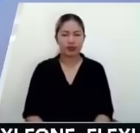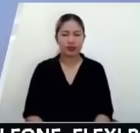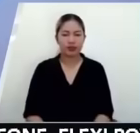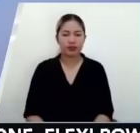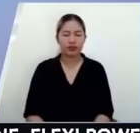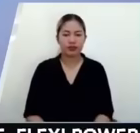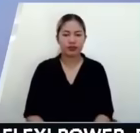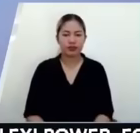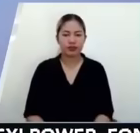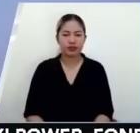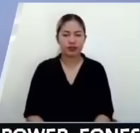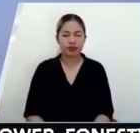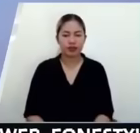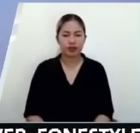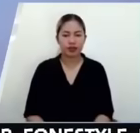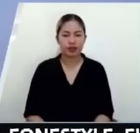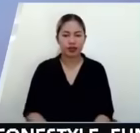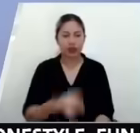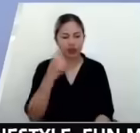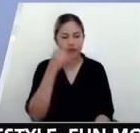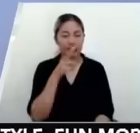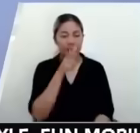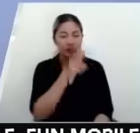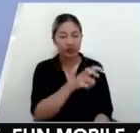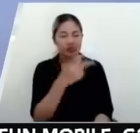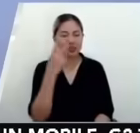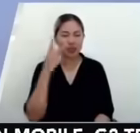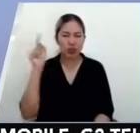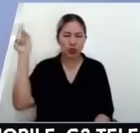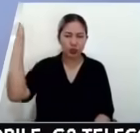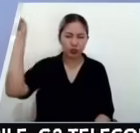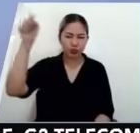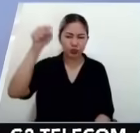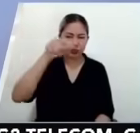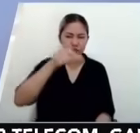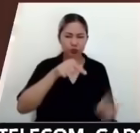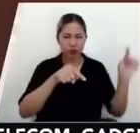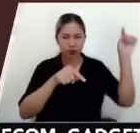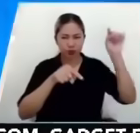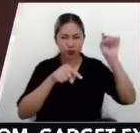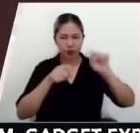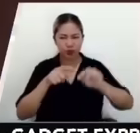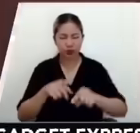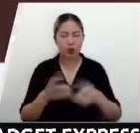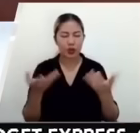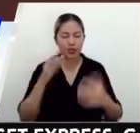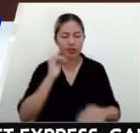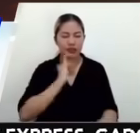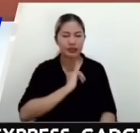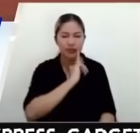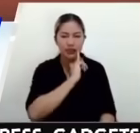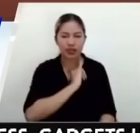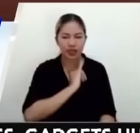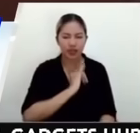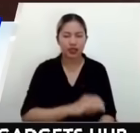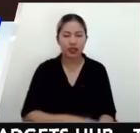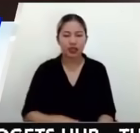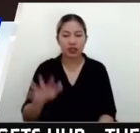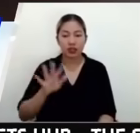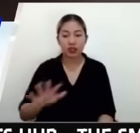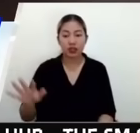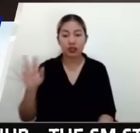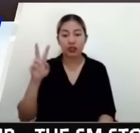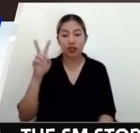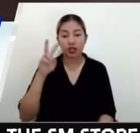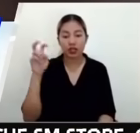Balikam ang sunod-sunod na missile na bumagsak sa airbase ng Israel. Kabilang po yan sa halos 200 missile na pinakawala